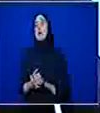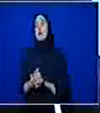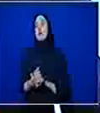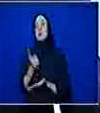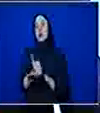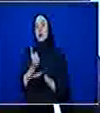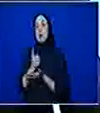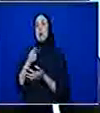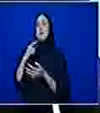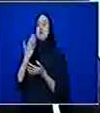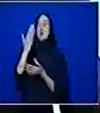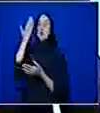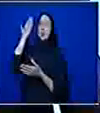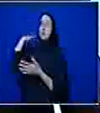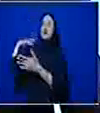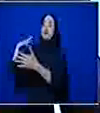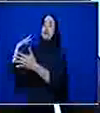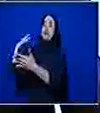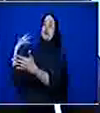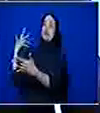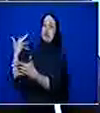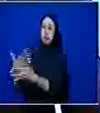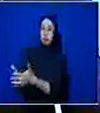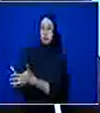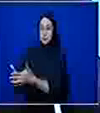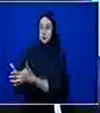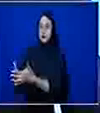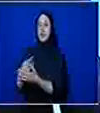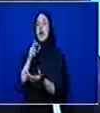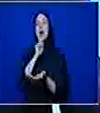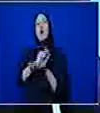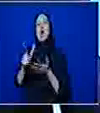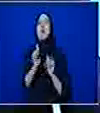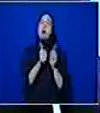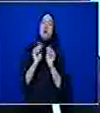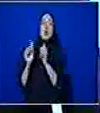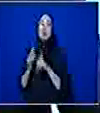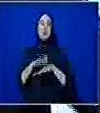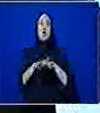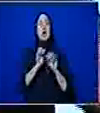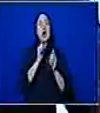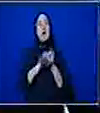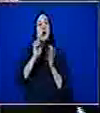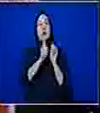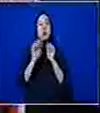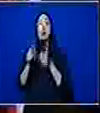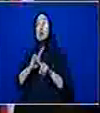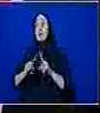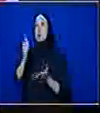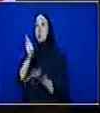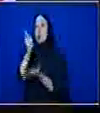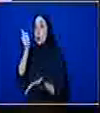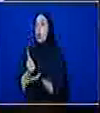biasa, Pak, dari dulu kita sudah lama jadi orang Indonesia. Jadi laporannya bagus-bagus, kenyataannya di bawah